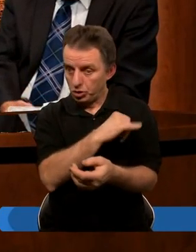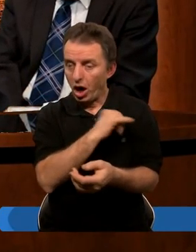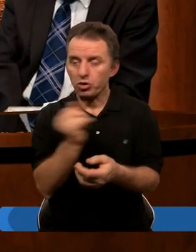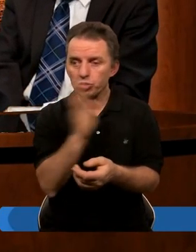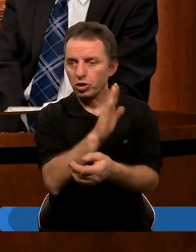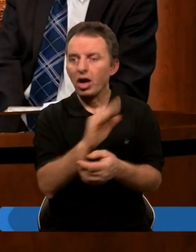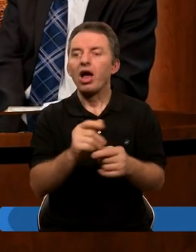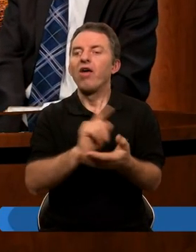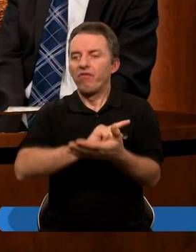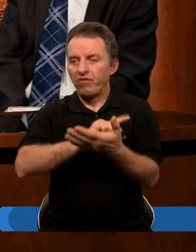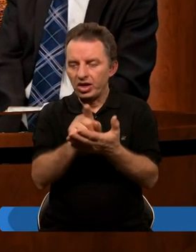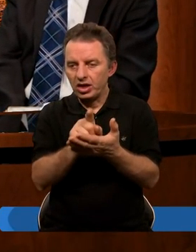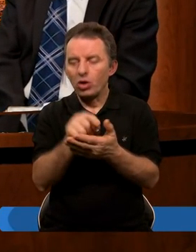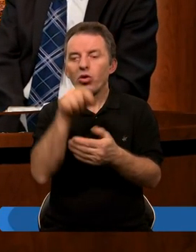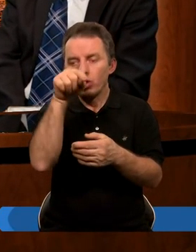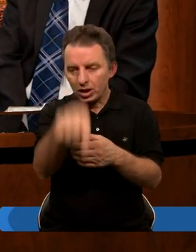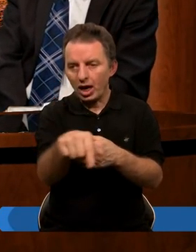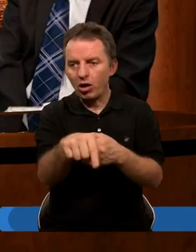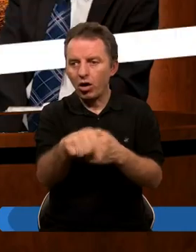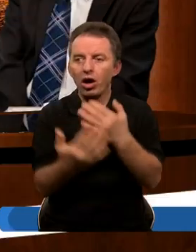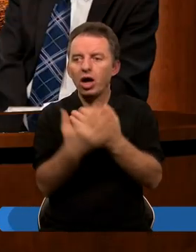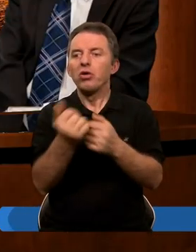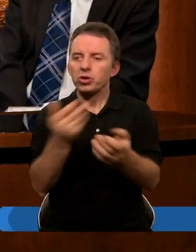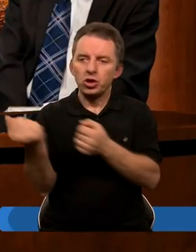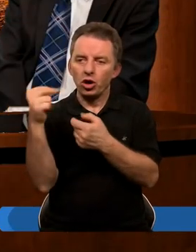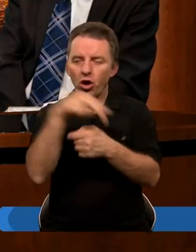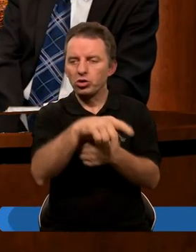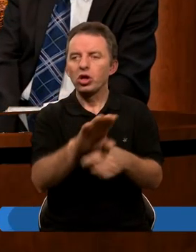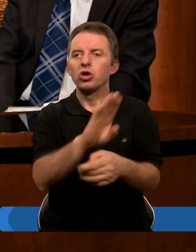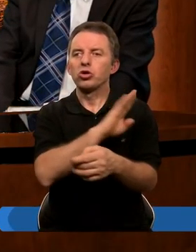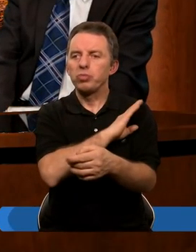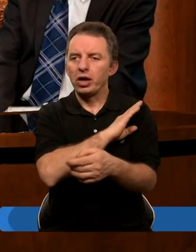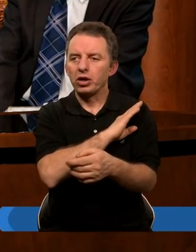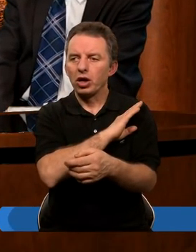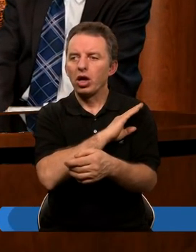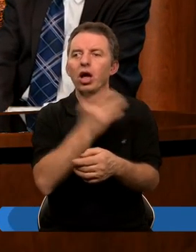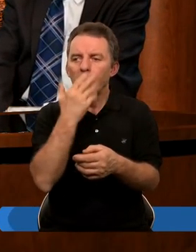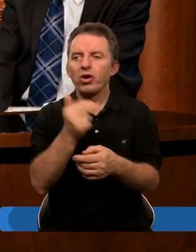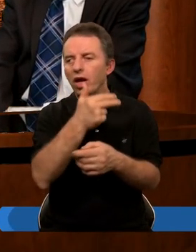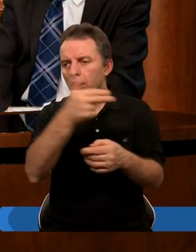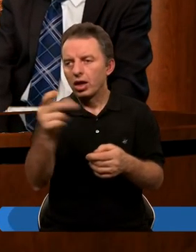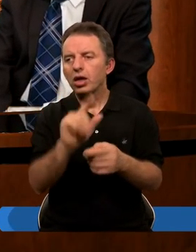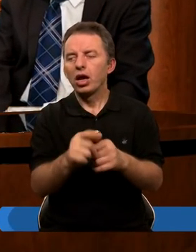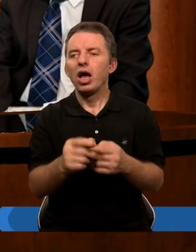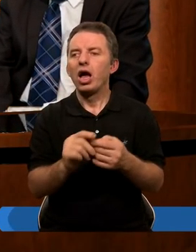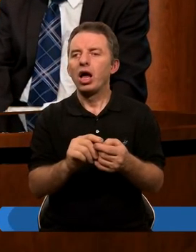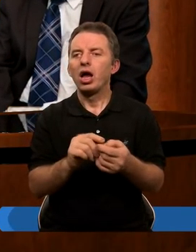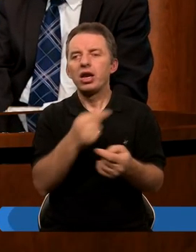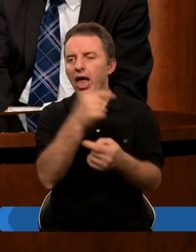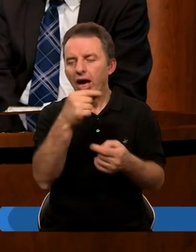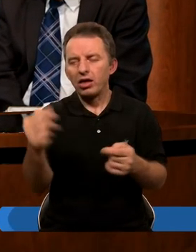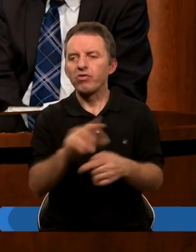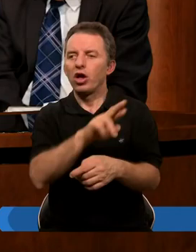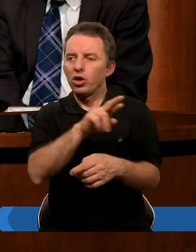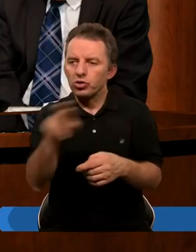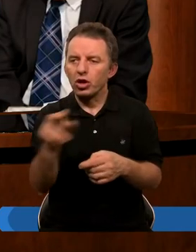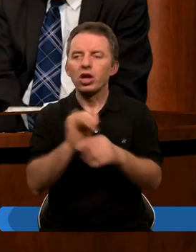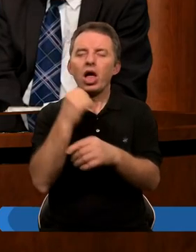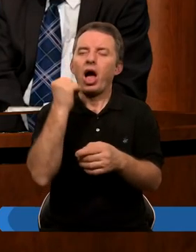w wyniku tego śmierć przychodzi. Długo moglibyśmy mówić na temat właśnie tych negatywnych rzeczy, że człowiek jest,